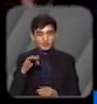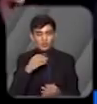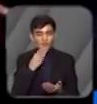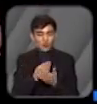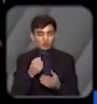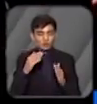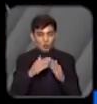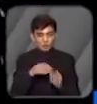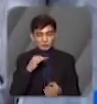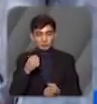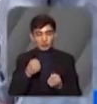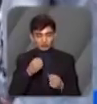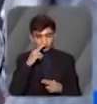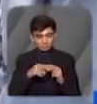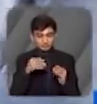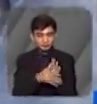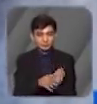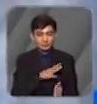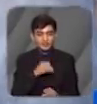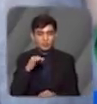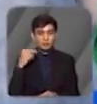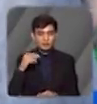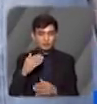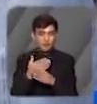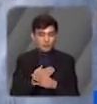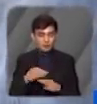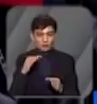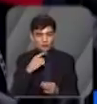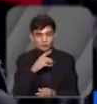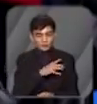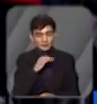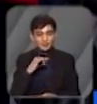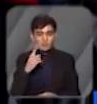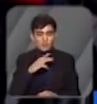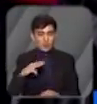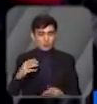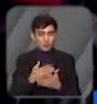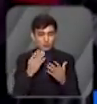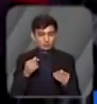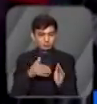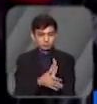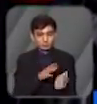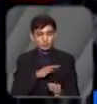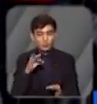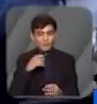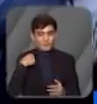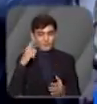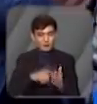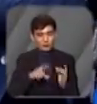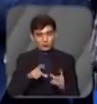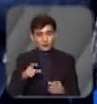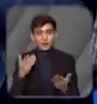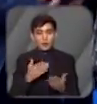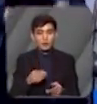баспанасынан айырылғандар президенттен қол ұшын беруді өтініп отыр. Сенімге кіріп, миллиондаған қаржыны алып кеткендерге қатысты қандай әрекет